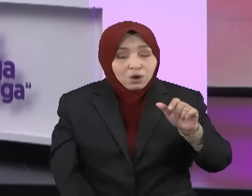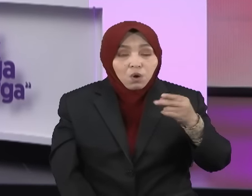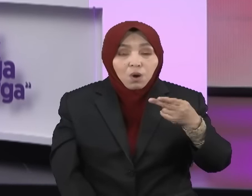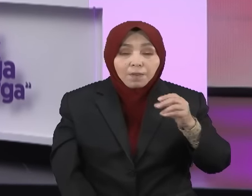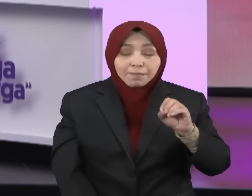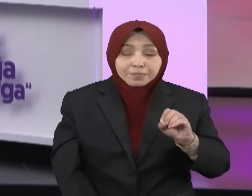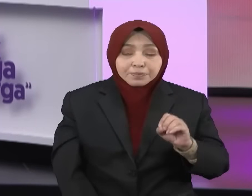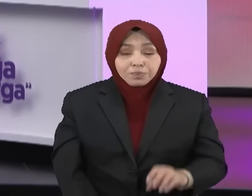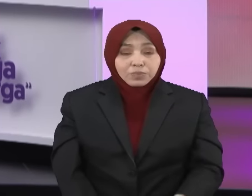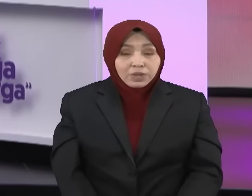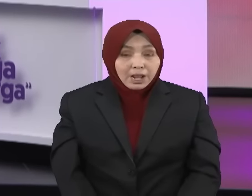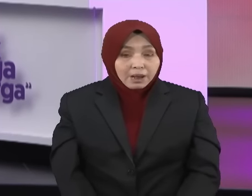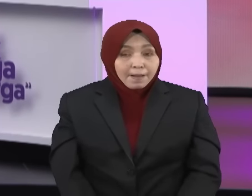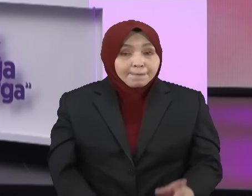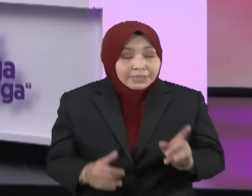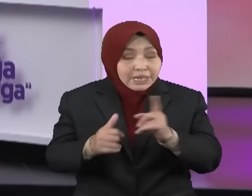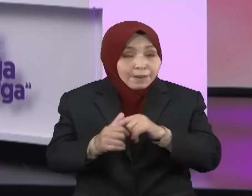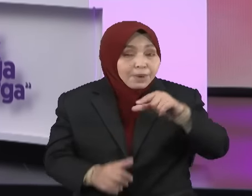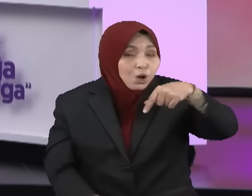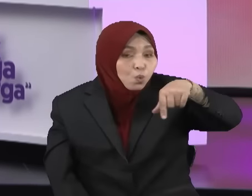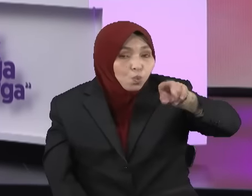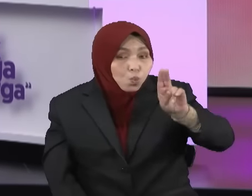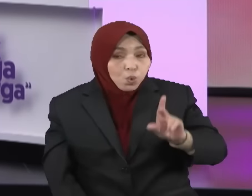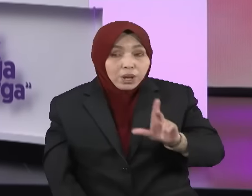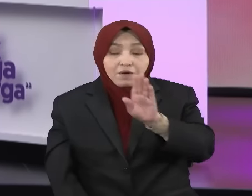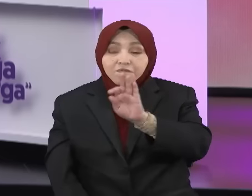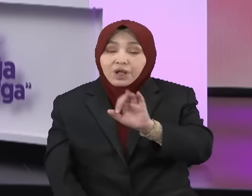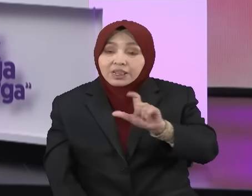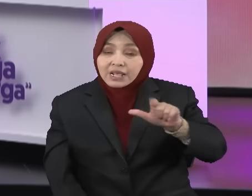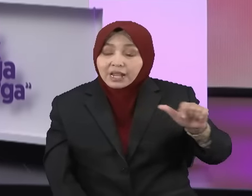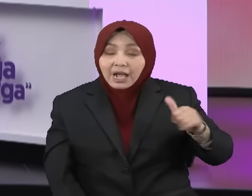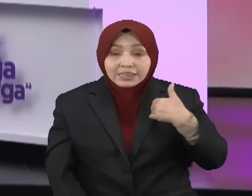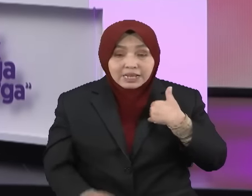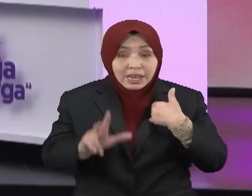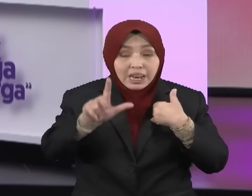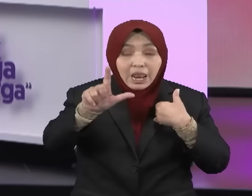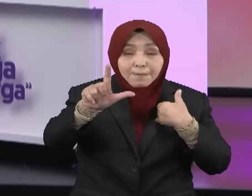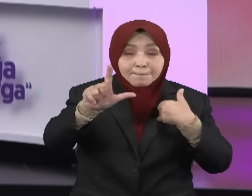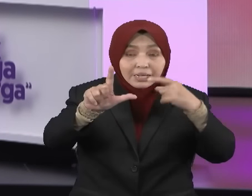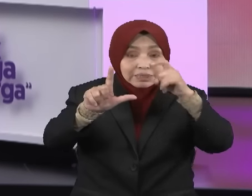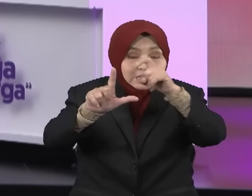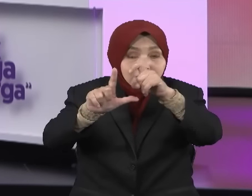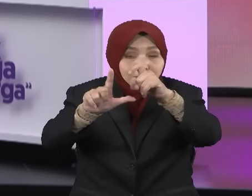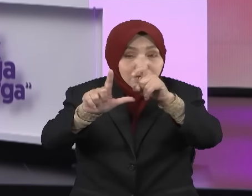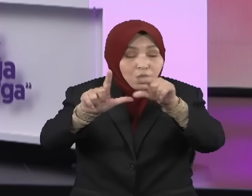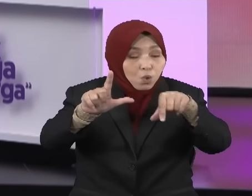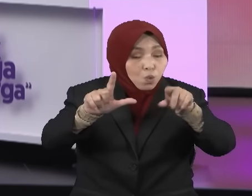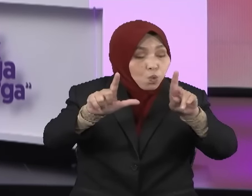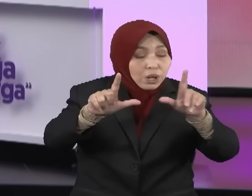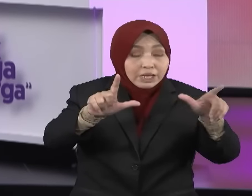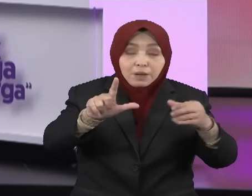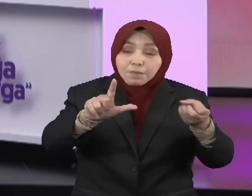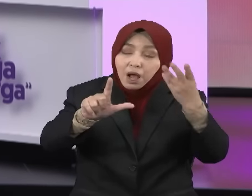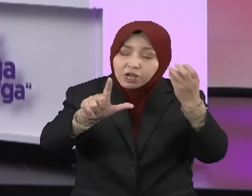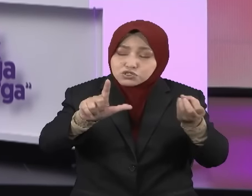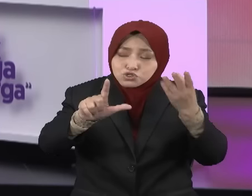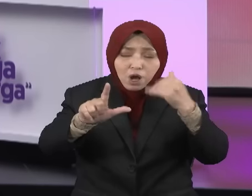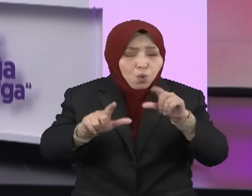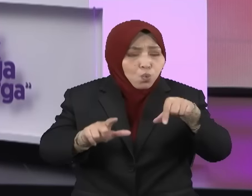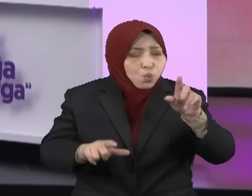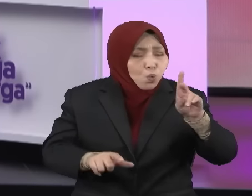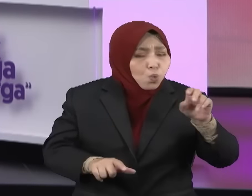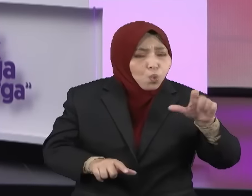البالغة. Pertama قل فلله, ada lam mati pada kalimah قل, banyaklah kita jumpa dalam Quran قل قل